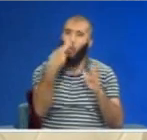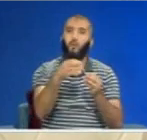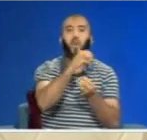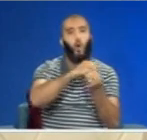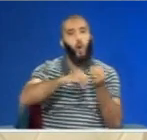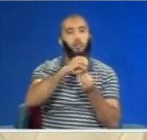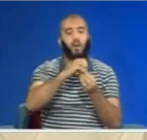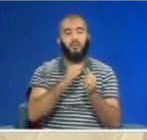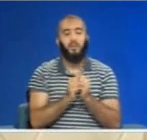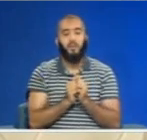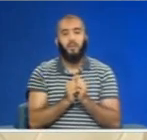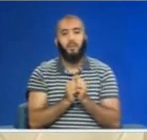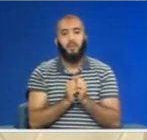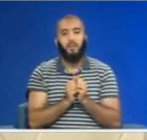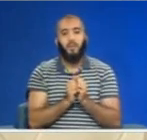ليست فرضا،